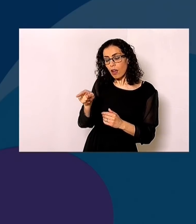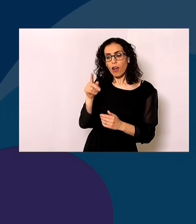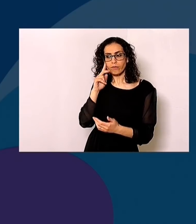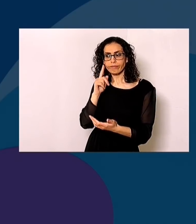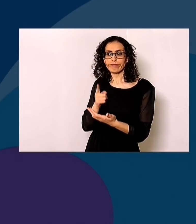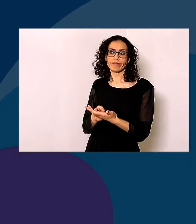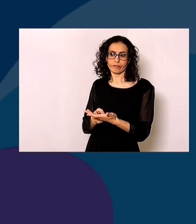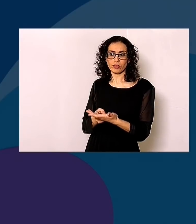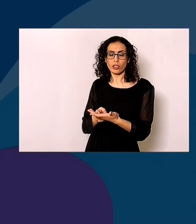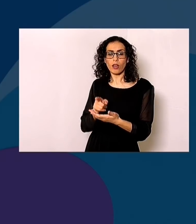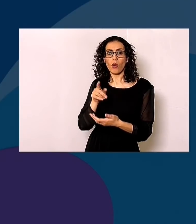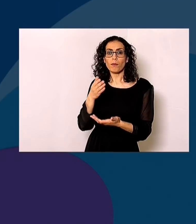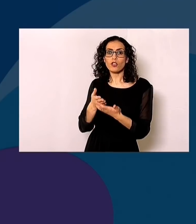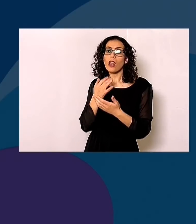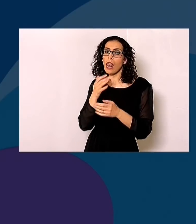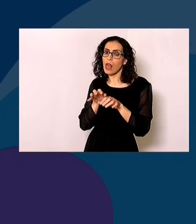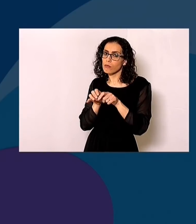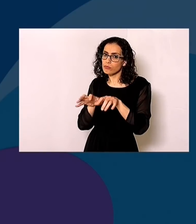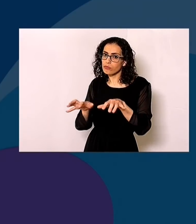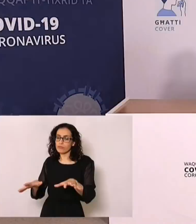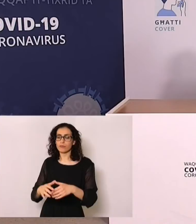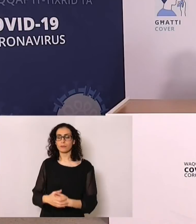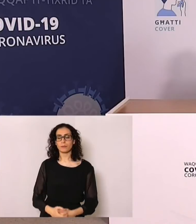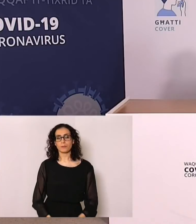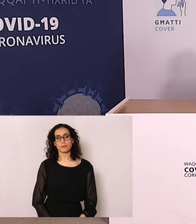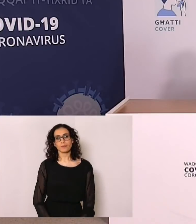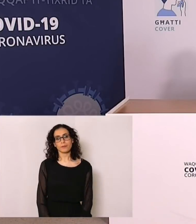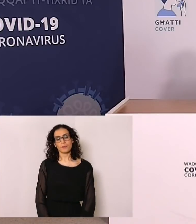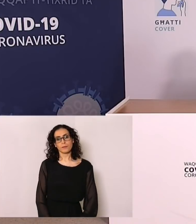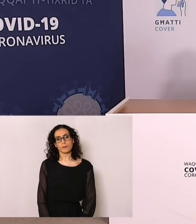ħafna li huma ma jkunux ta' espożizzjoni għal ħaddieħor.